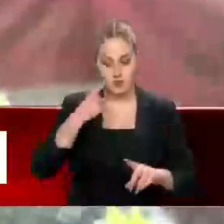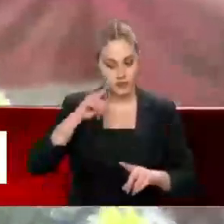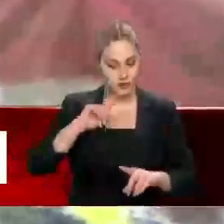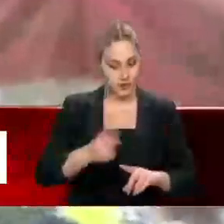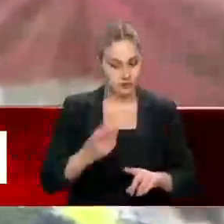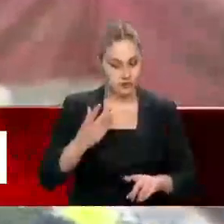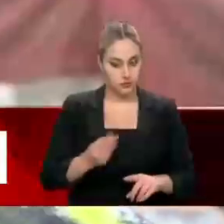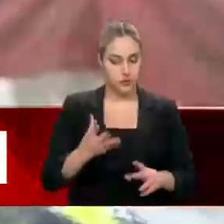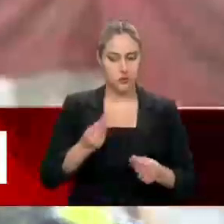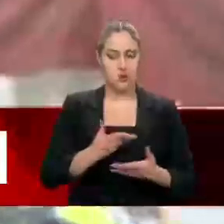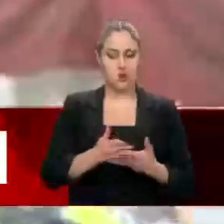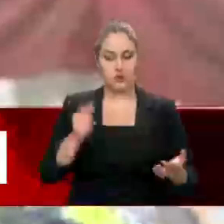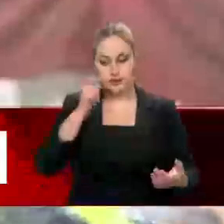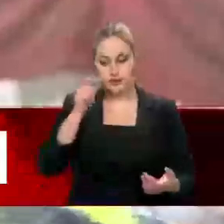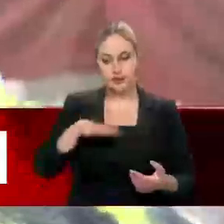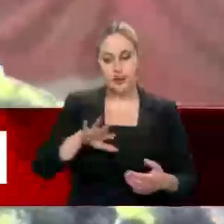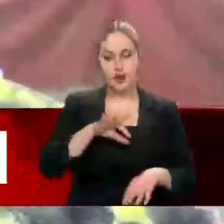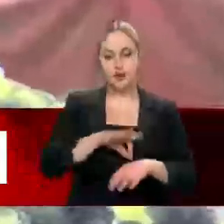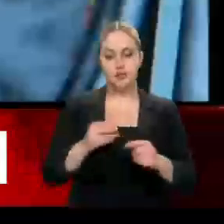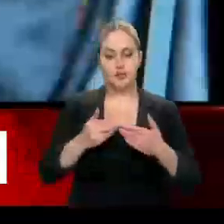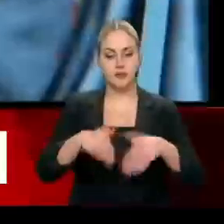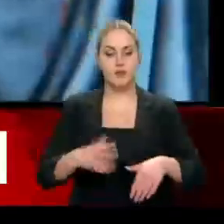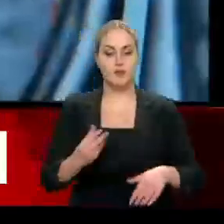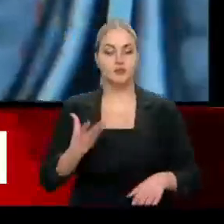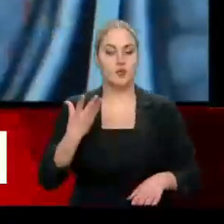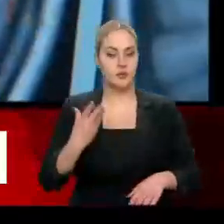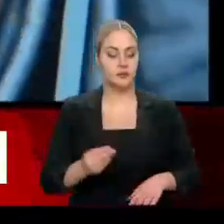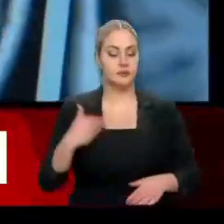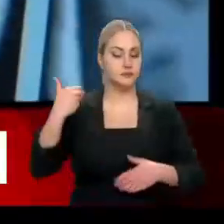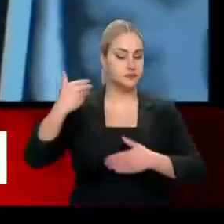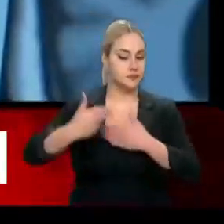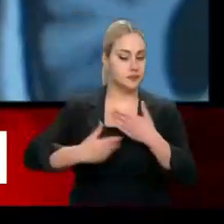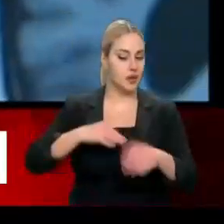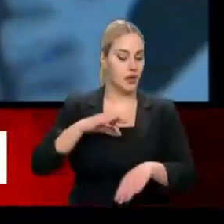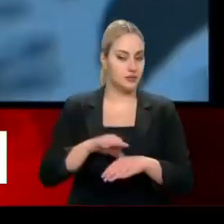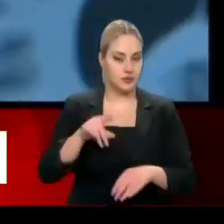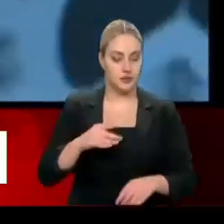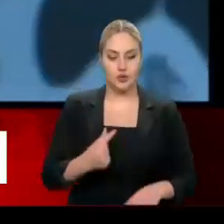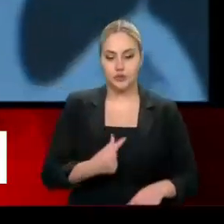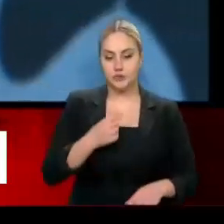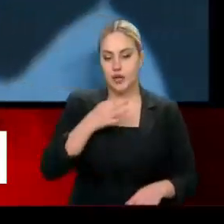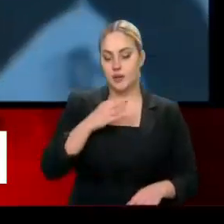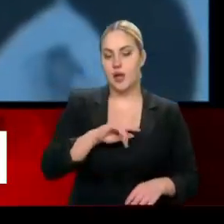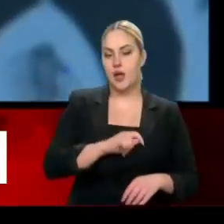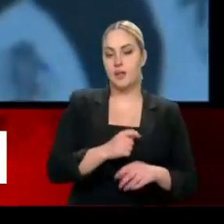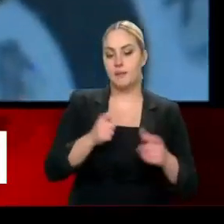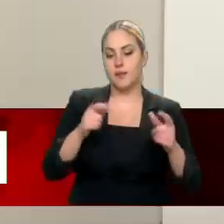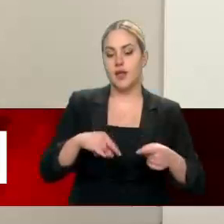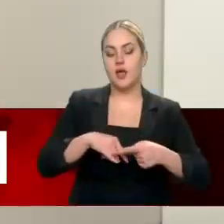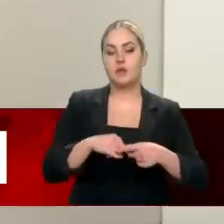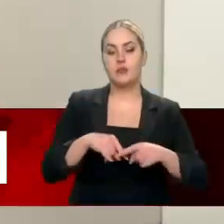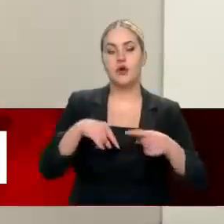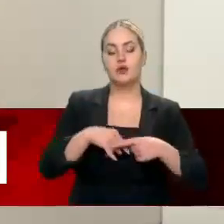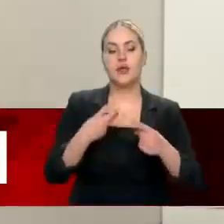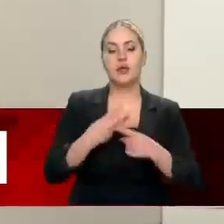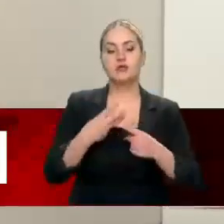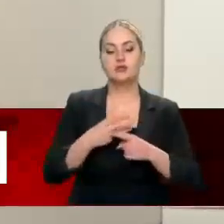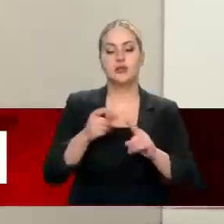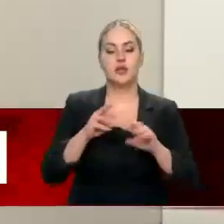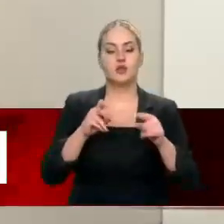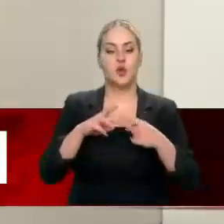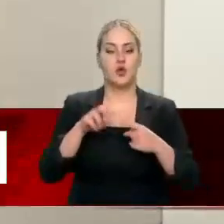daha birçok insanın hastanın önüne geçmiş olabilir. Çağın hastalığı için umutlandıran haber Almanya Helmholtz Enstitüsü